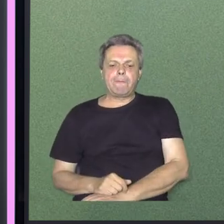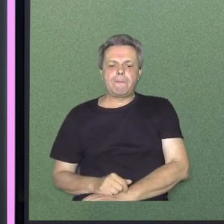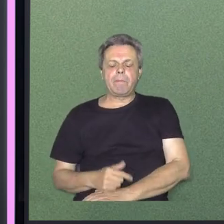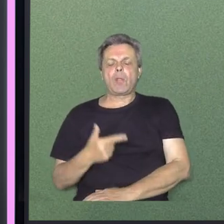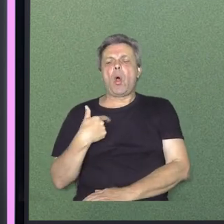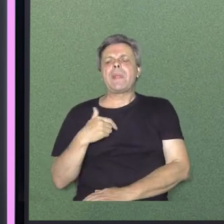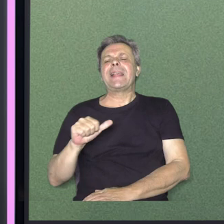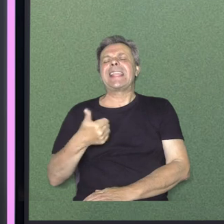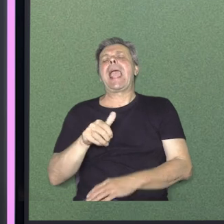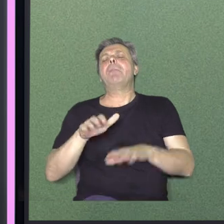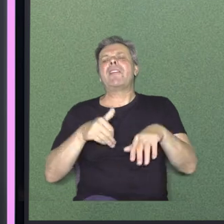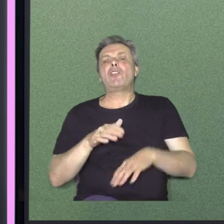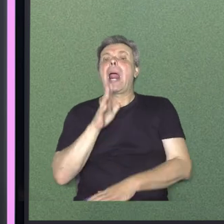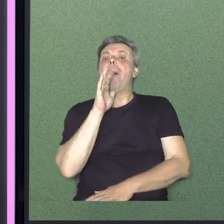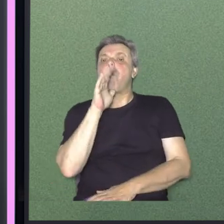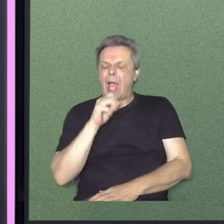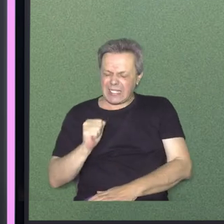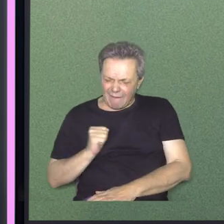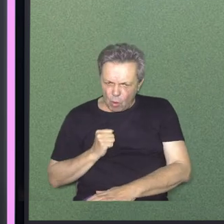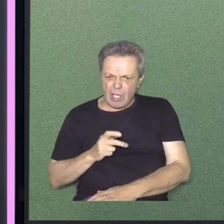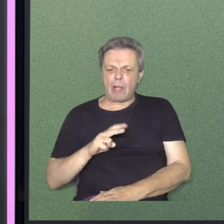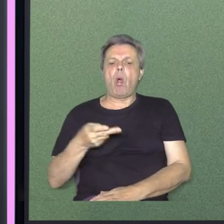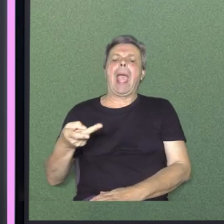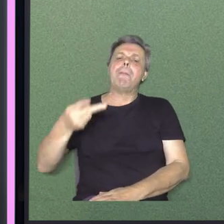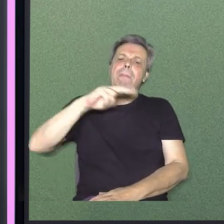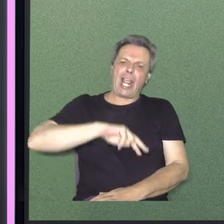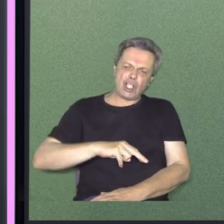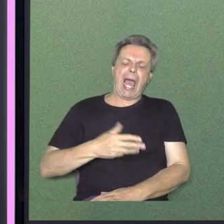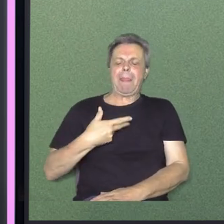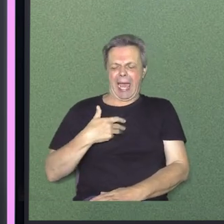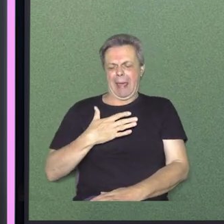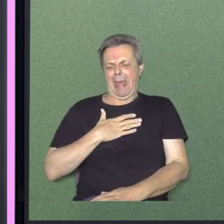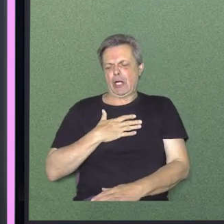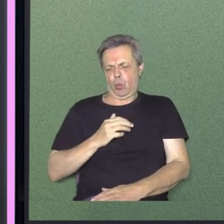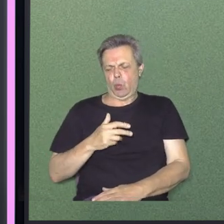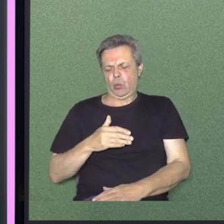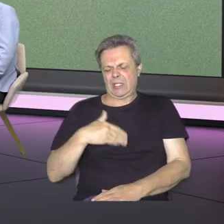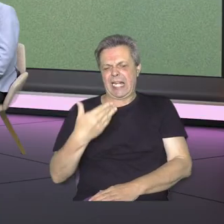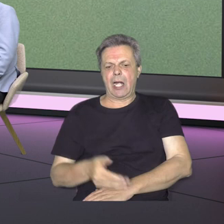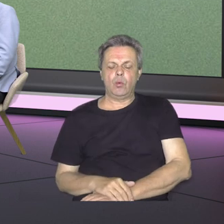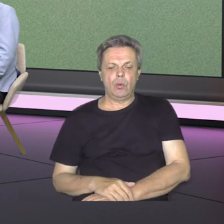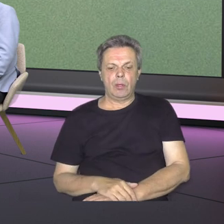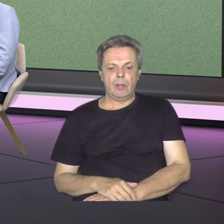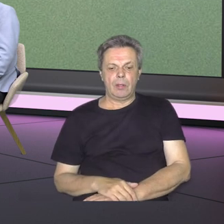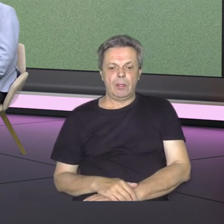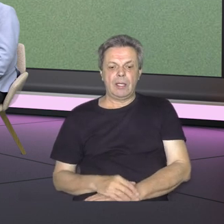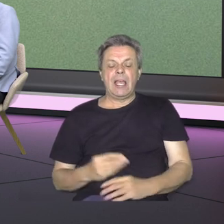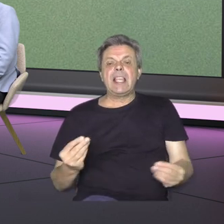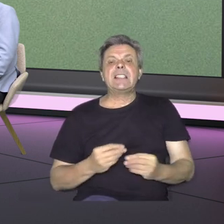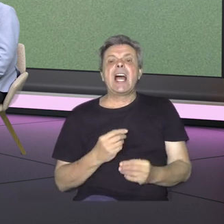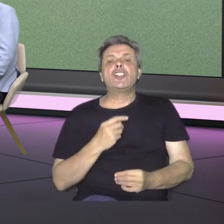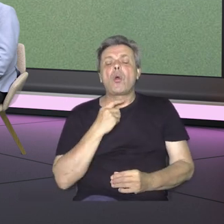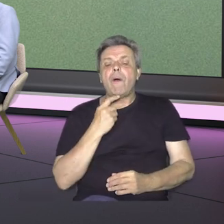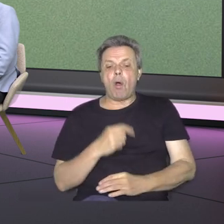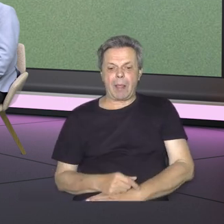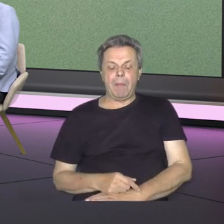onda nas prihvatila Bugarska armija koja je prešla na stranu saveznika. Ali zašto govorim